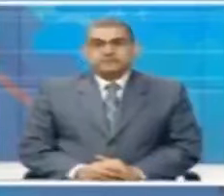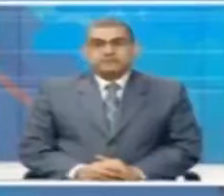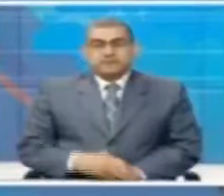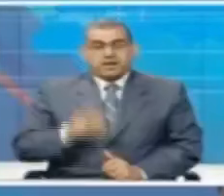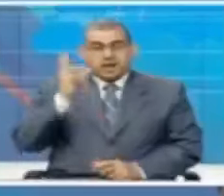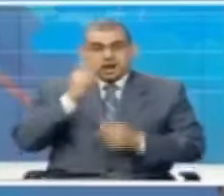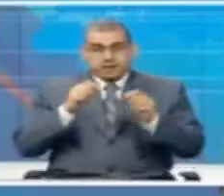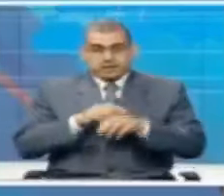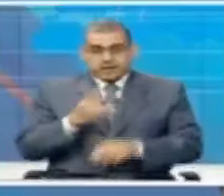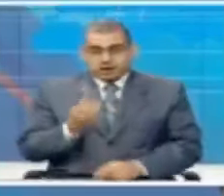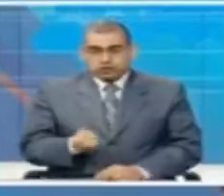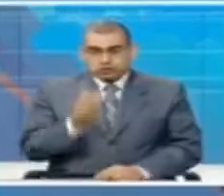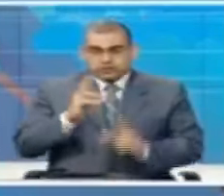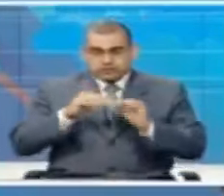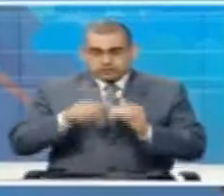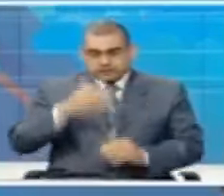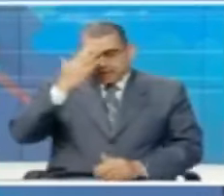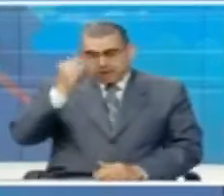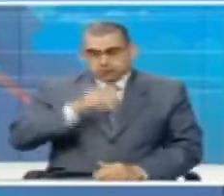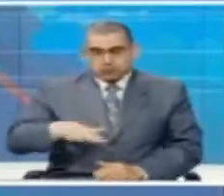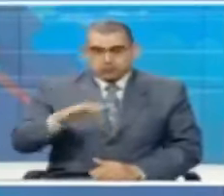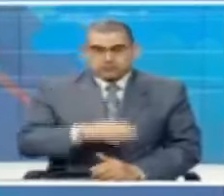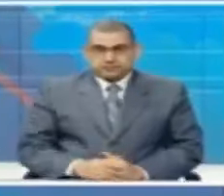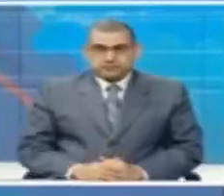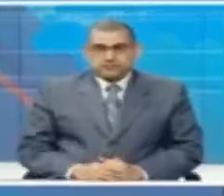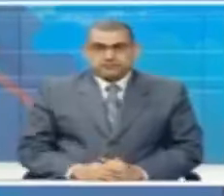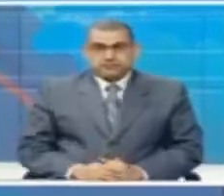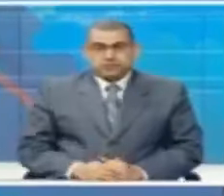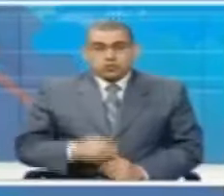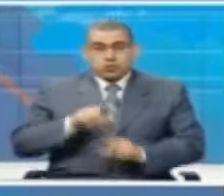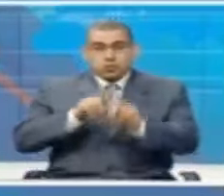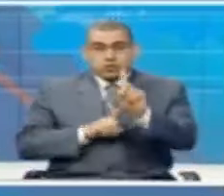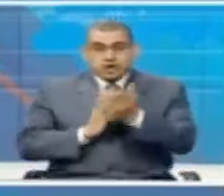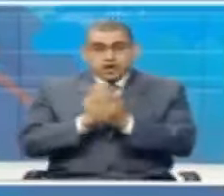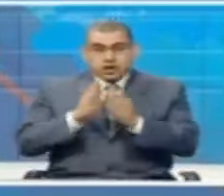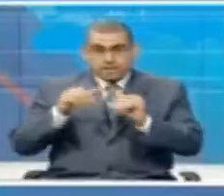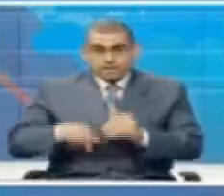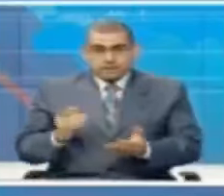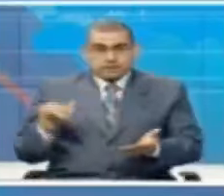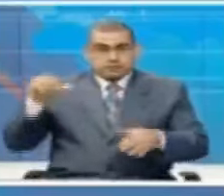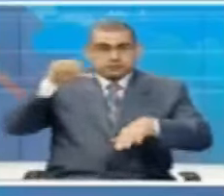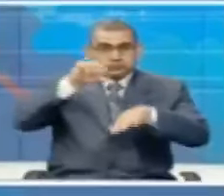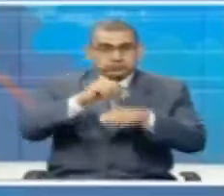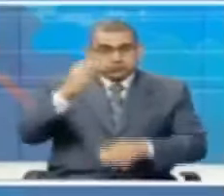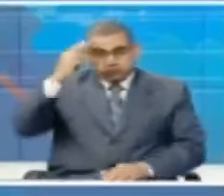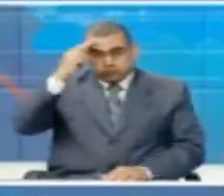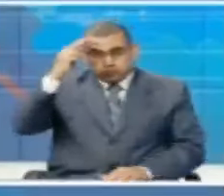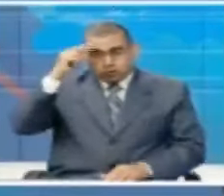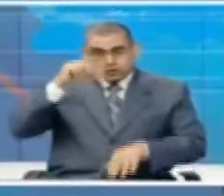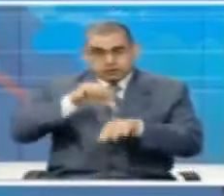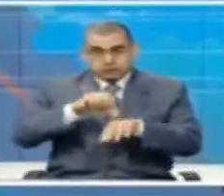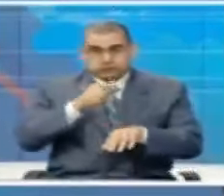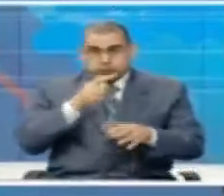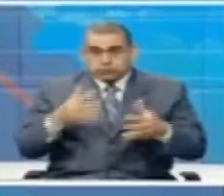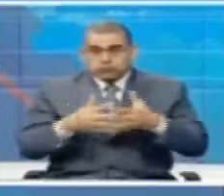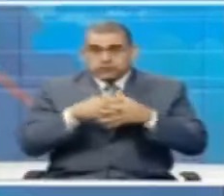موجز من باقي العاشرة صباحا من التلفزيون المصري، أهلا بحضراتكم. يتوجه اليوم وزير الخارجية سامح شكري إلى العاصمة السعودية